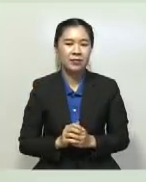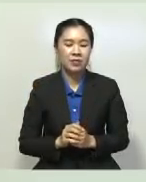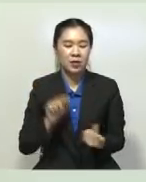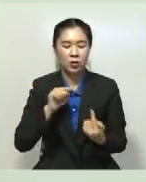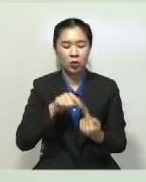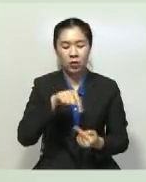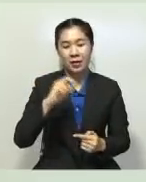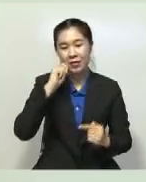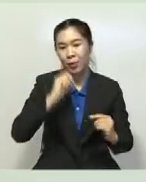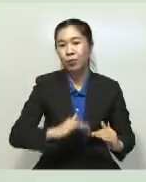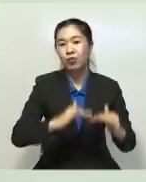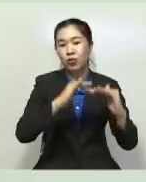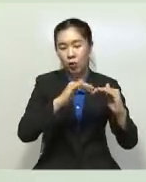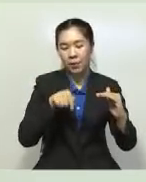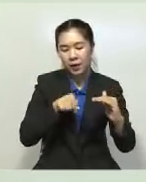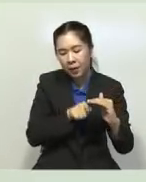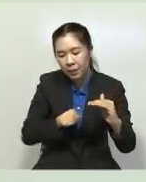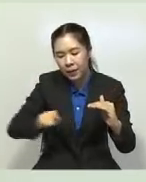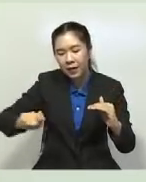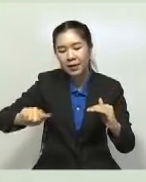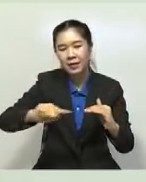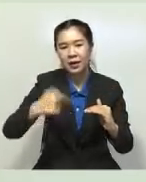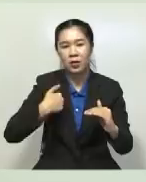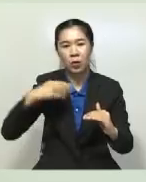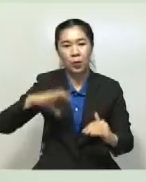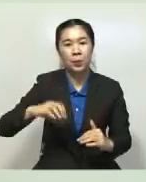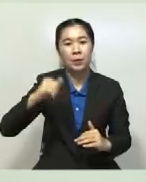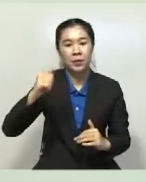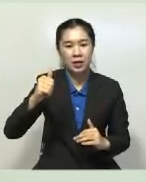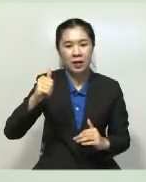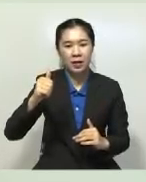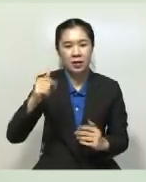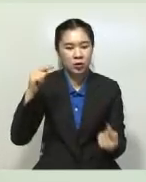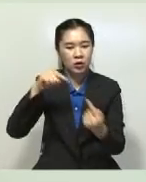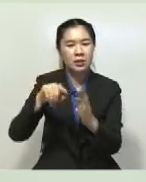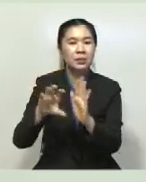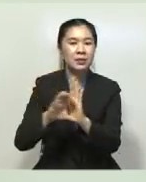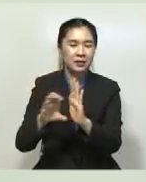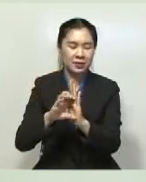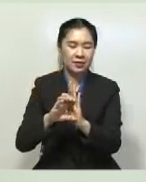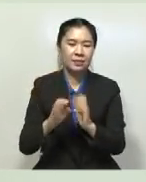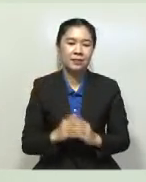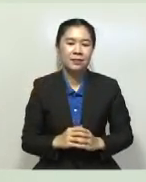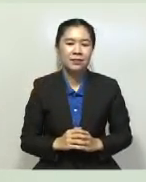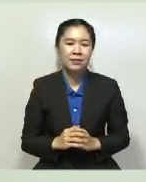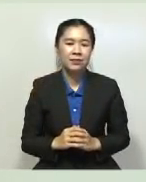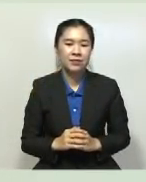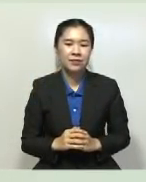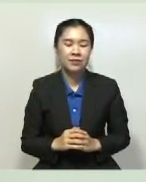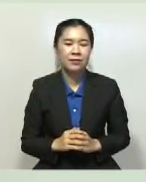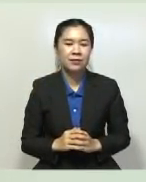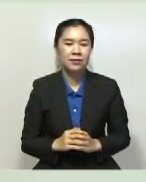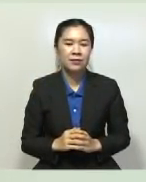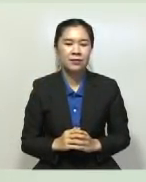นะครับก็คือช่วงทางเข้าเมืองเพชรบุรีถึงบิ๊กซีนะฮะตรง